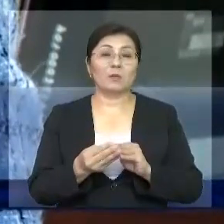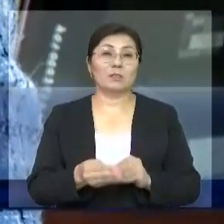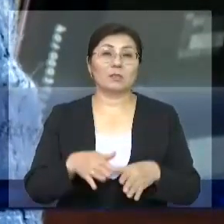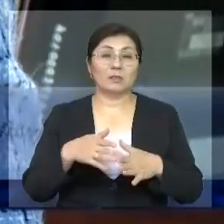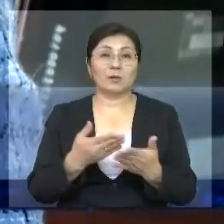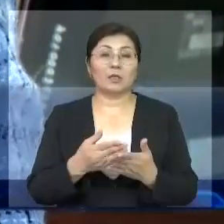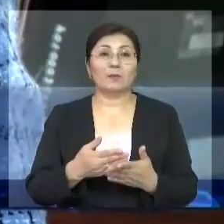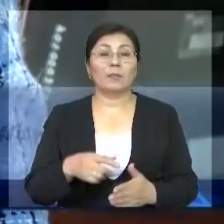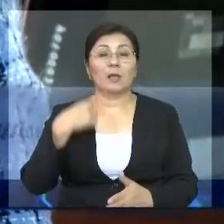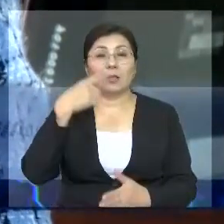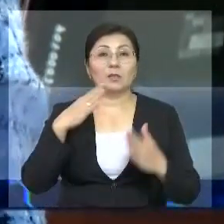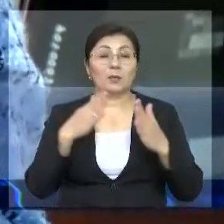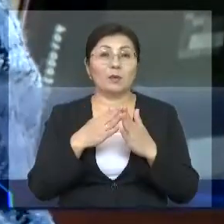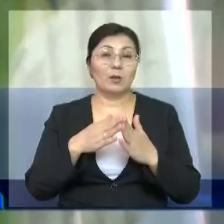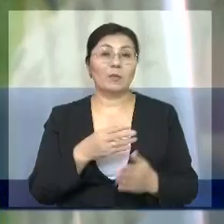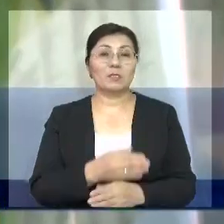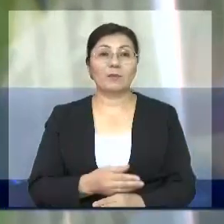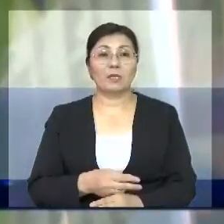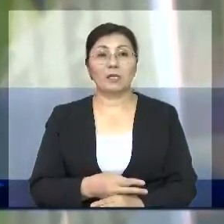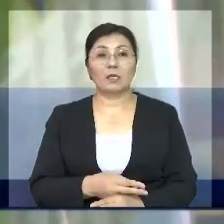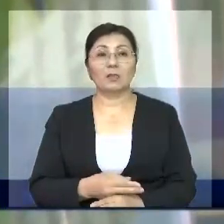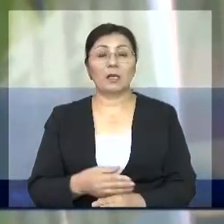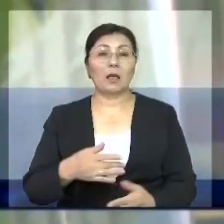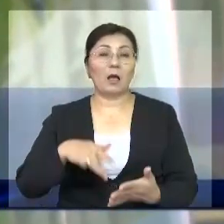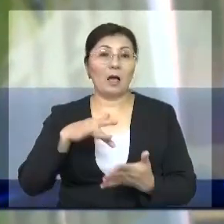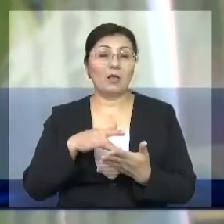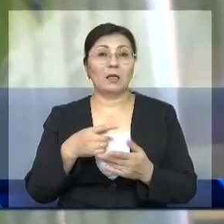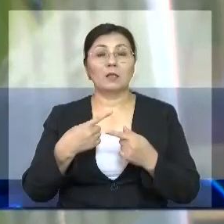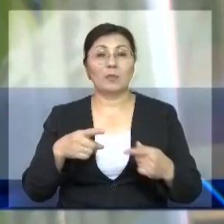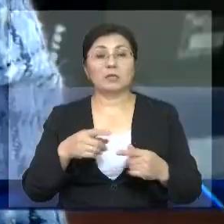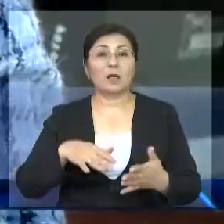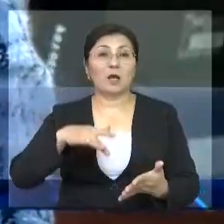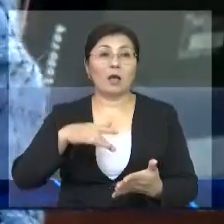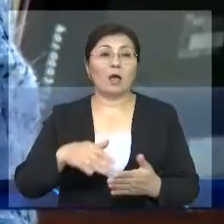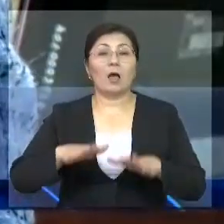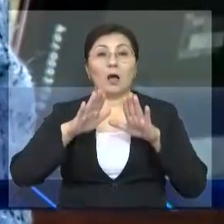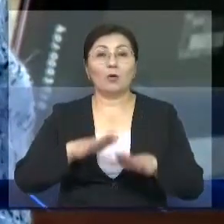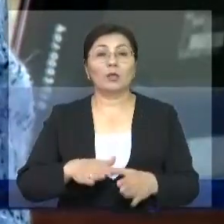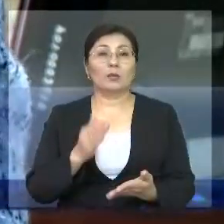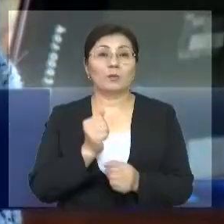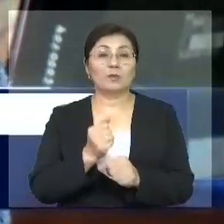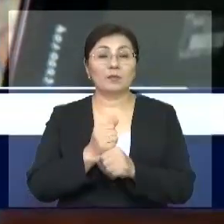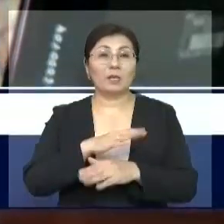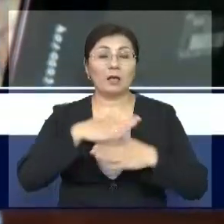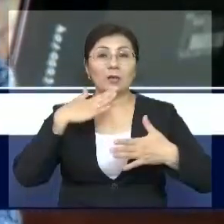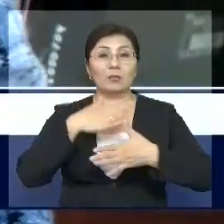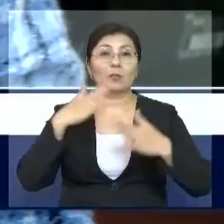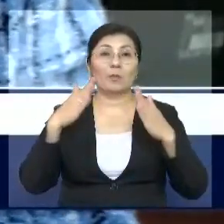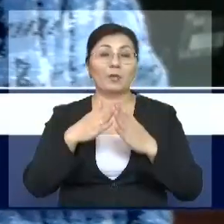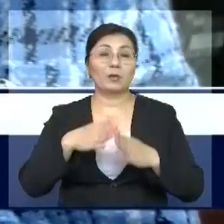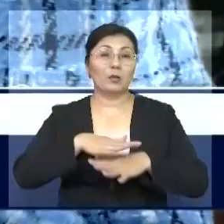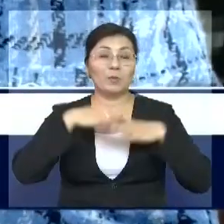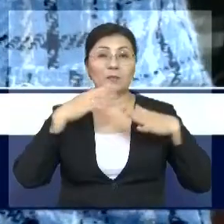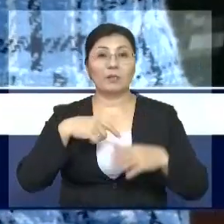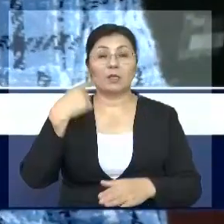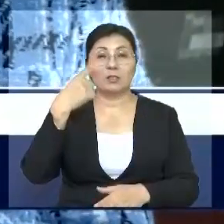Жер үйлер мен коттедждерді қаланың мына аумағында орналастырған жөн деп шештік. Иә, қалада көп қабатты үйлер көбейді, ал жер